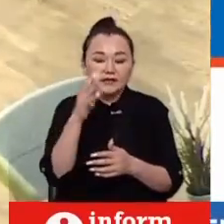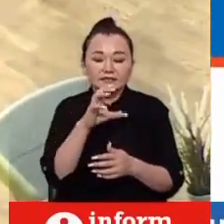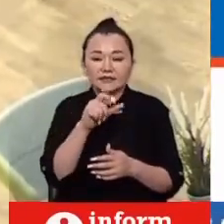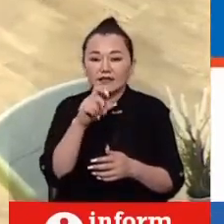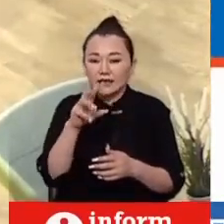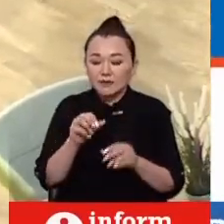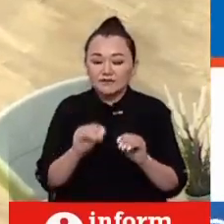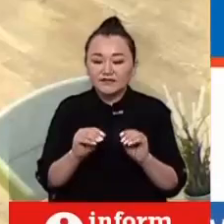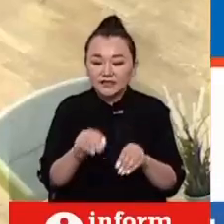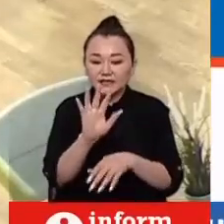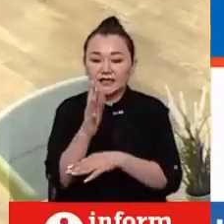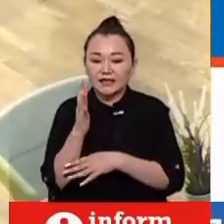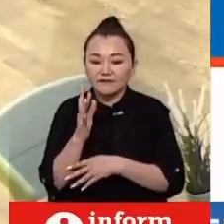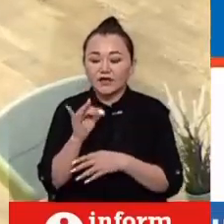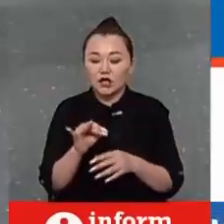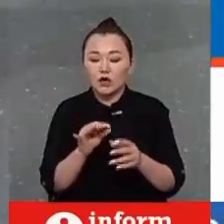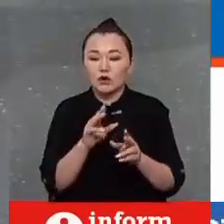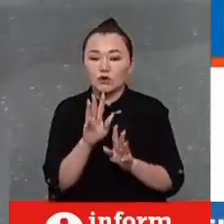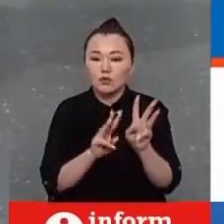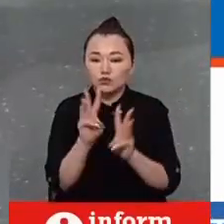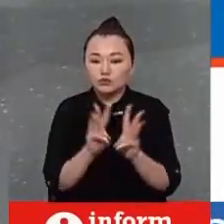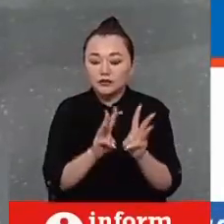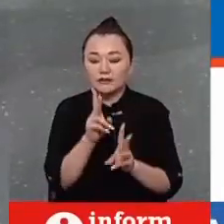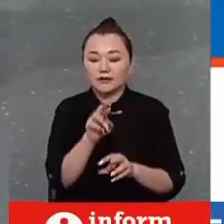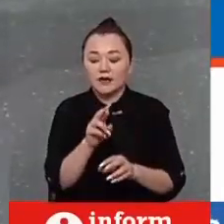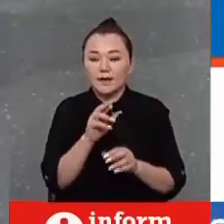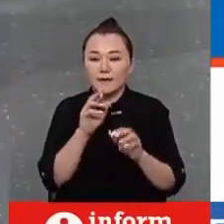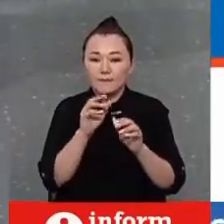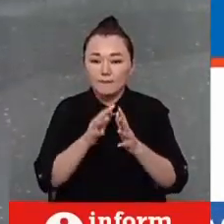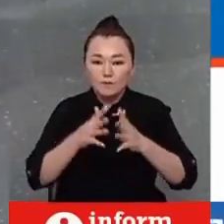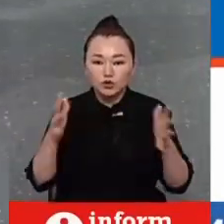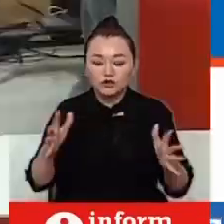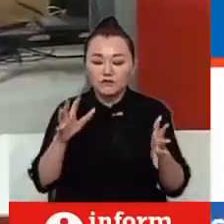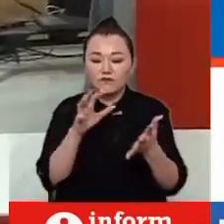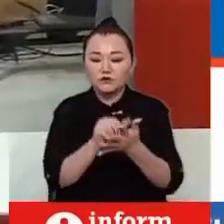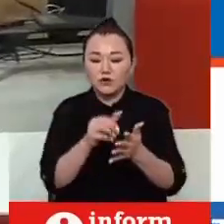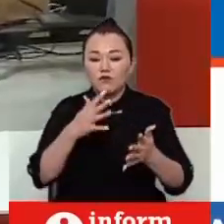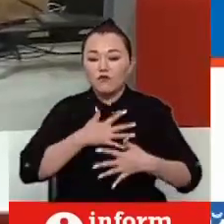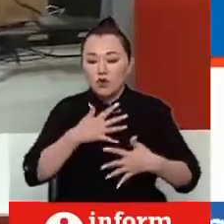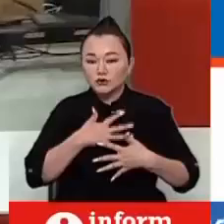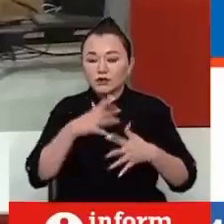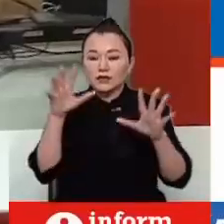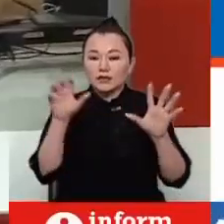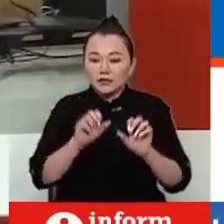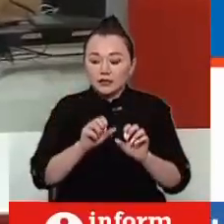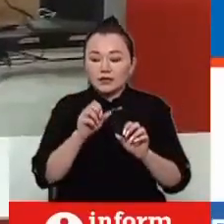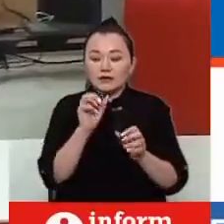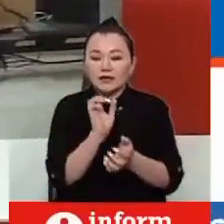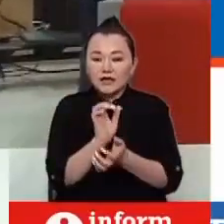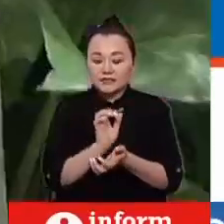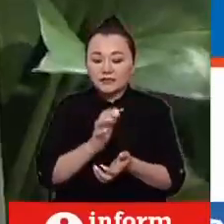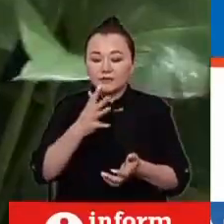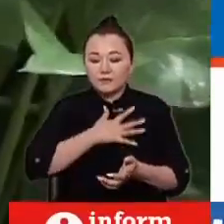схематической высадки деревьев и кустарников для максимального захвата в воздухе токсичных веществ,